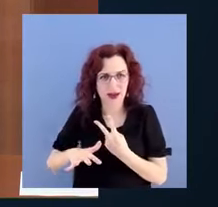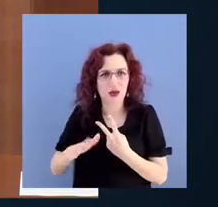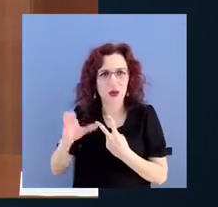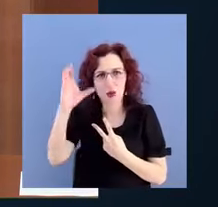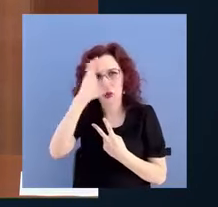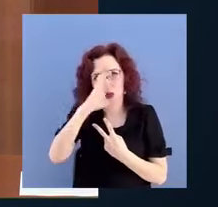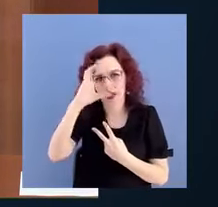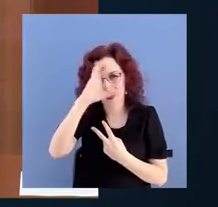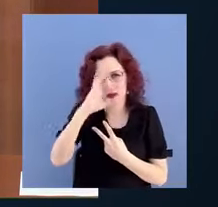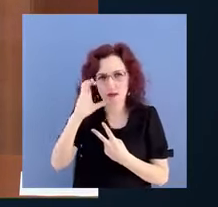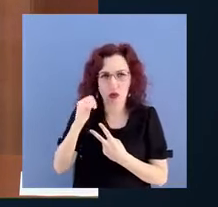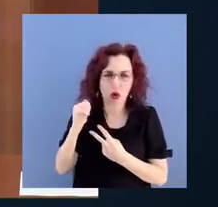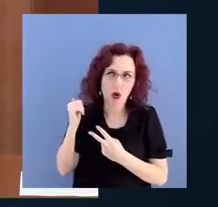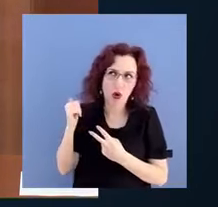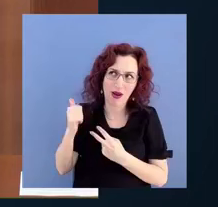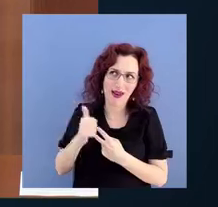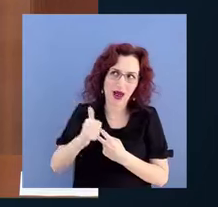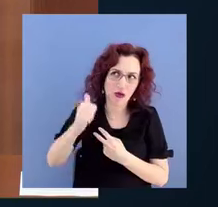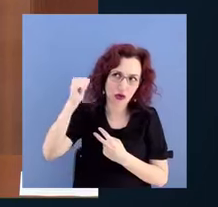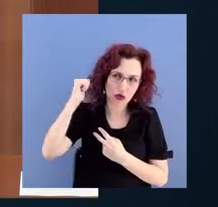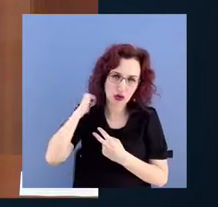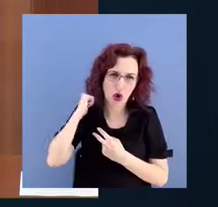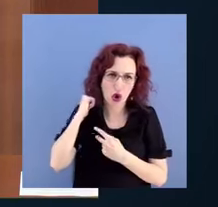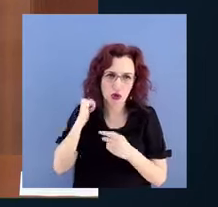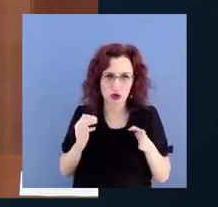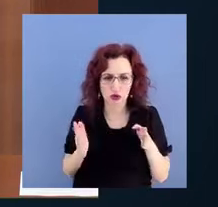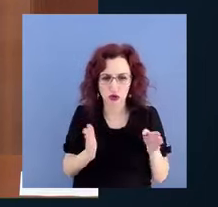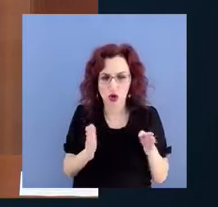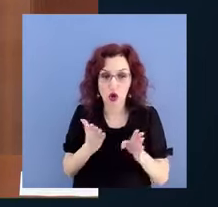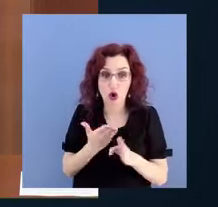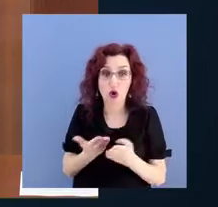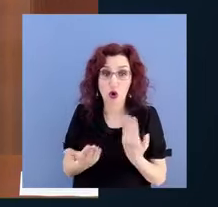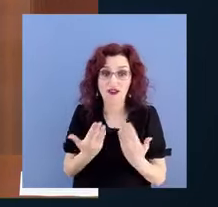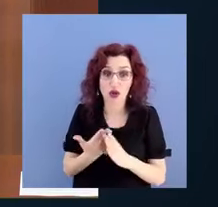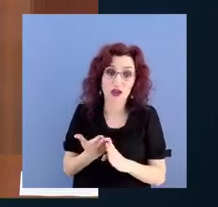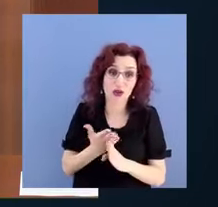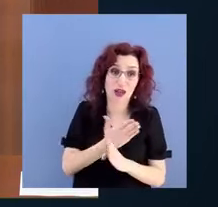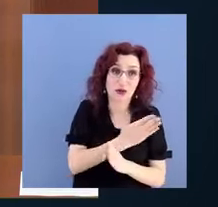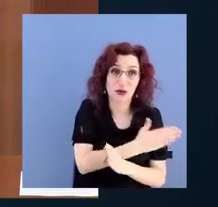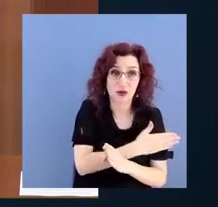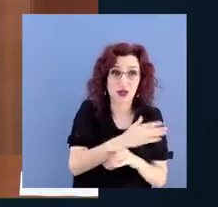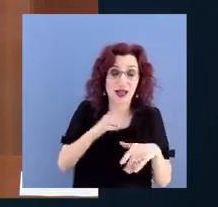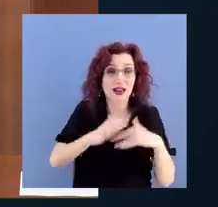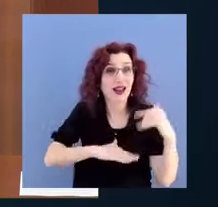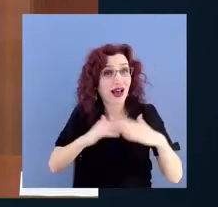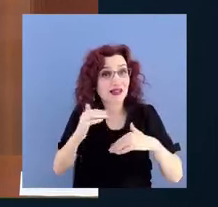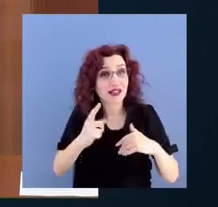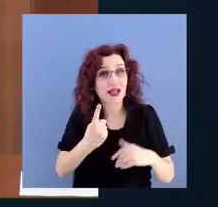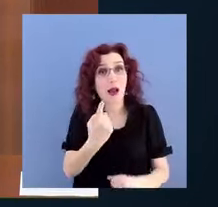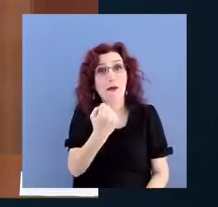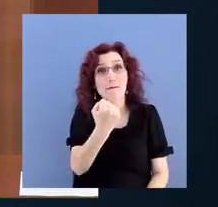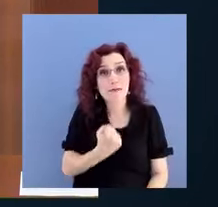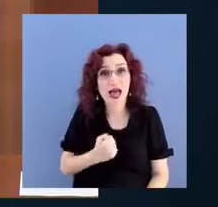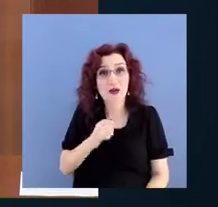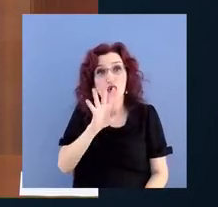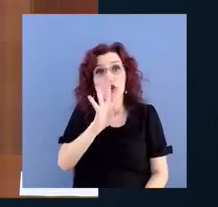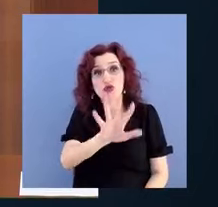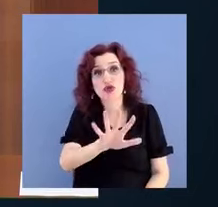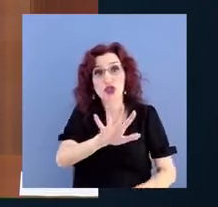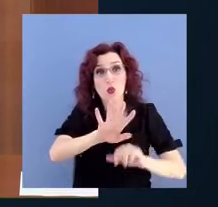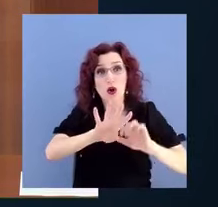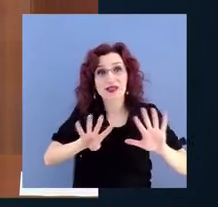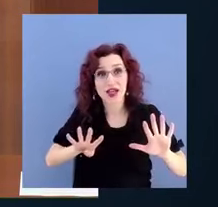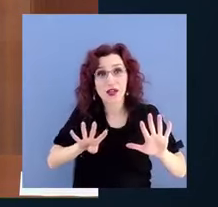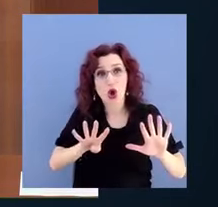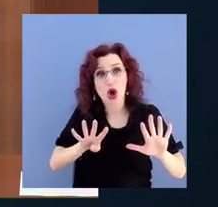conclusione della stagione turistica dello scorso anno rispetto all'anno precedente a latina ha visto un meno 59 50 di arrivi e un